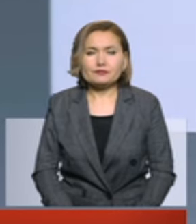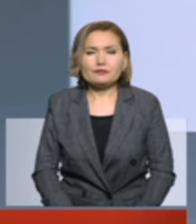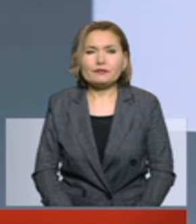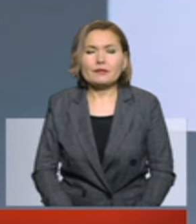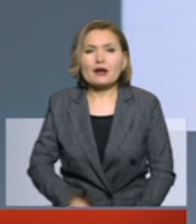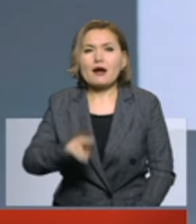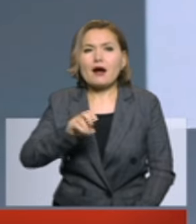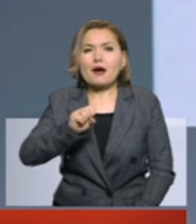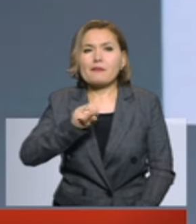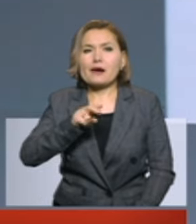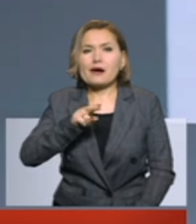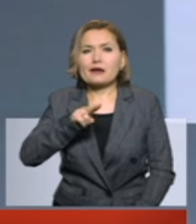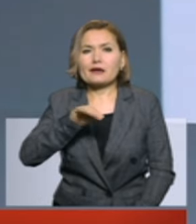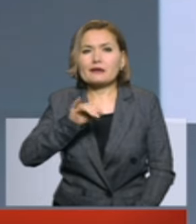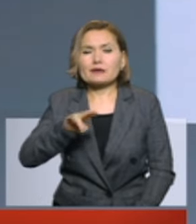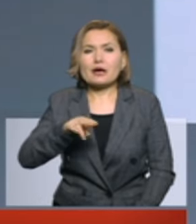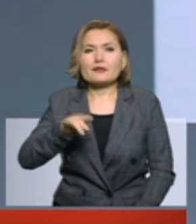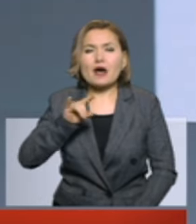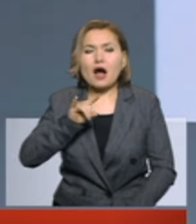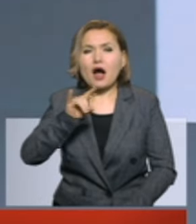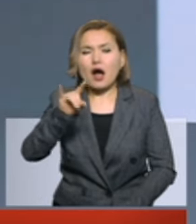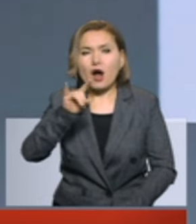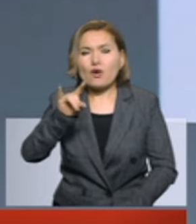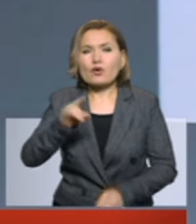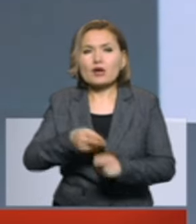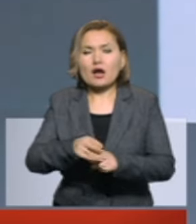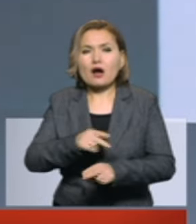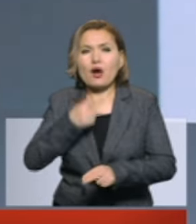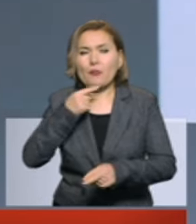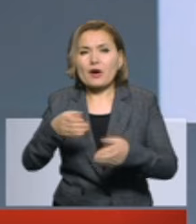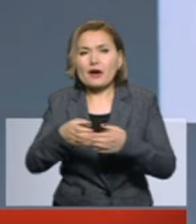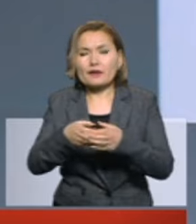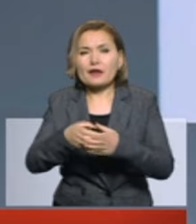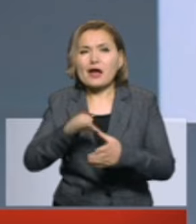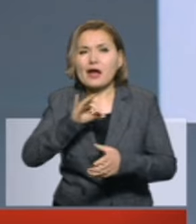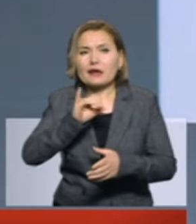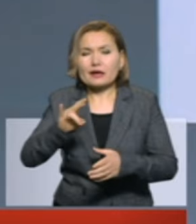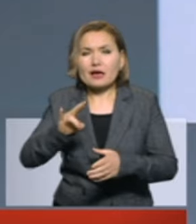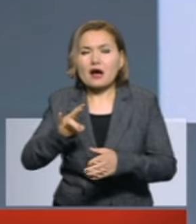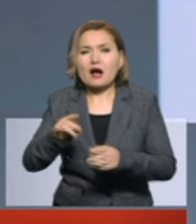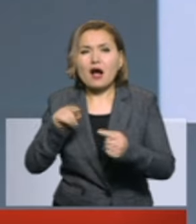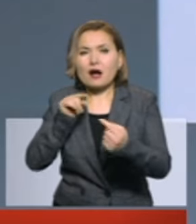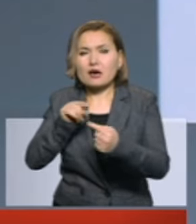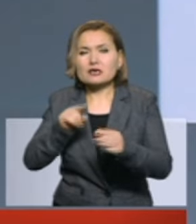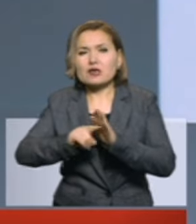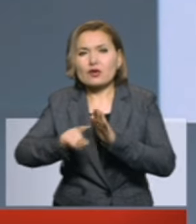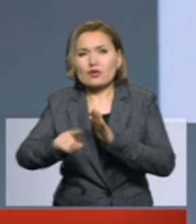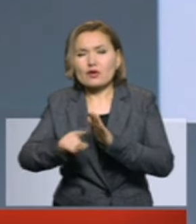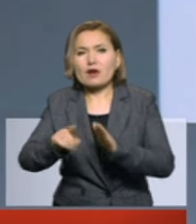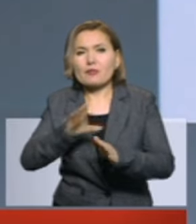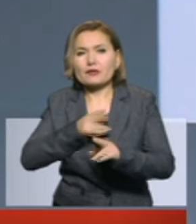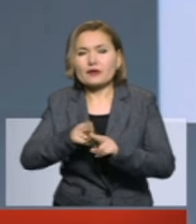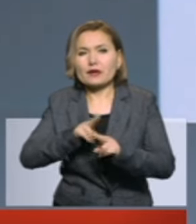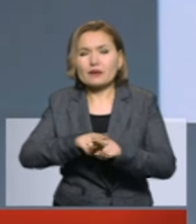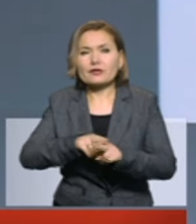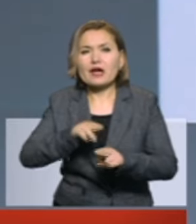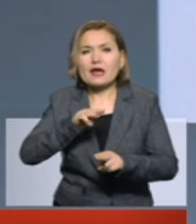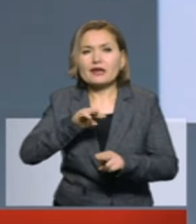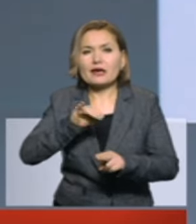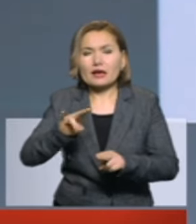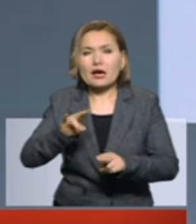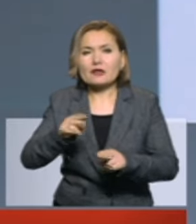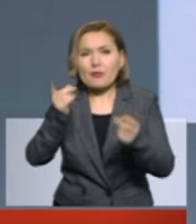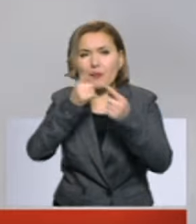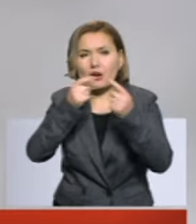Жахан жаңалықтары, Пакистан әуе күштері кек алу мақсатында Ирандағы содырларға соққы бергенін жариялады. Ресми Тегеранның мәлімдеуінше,